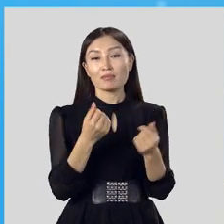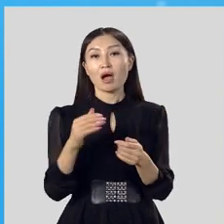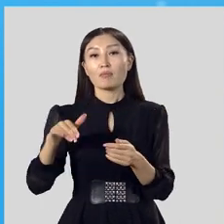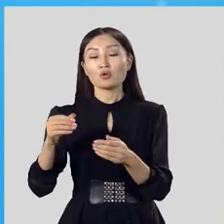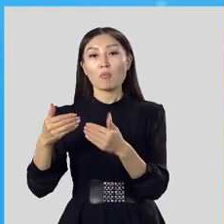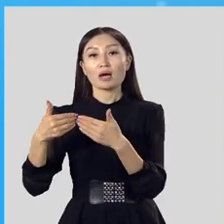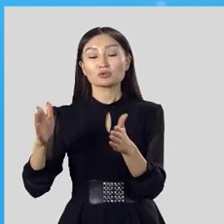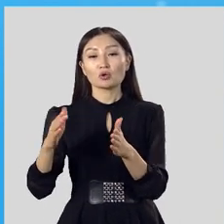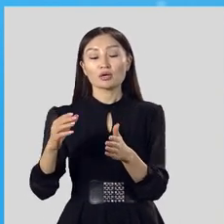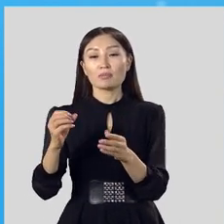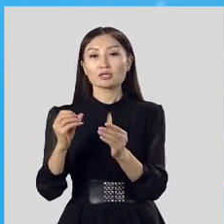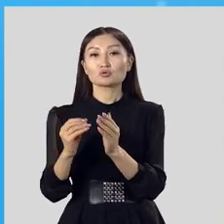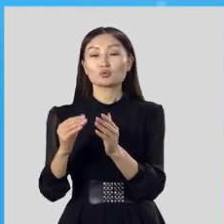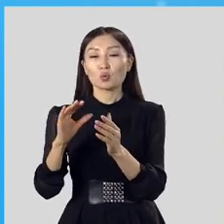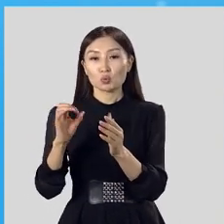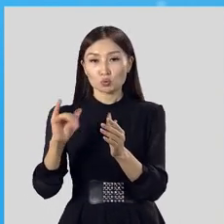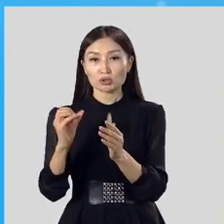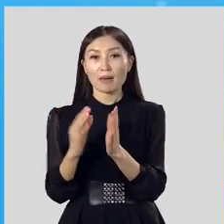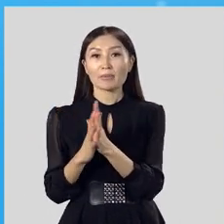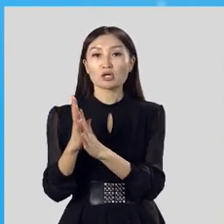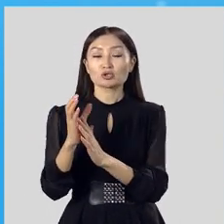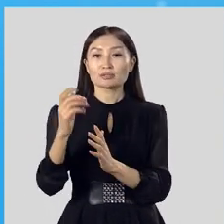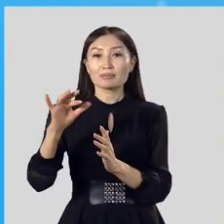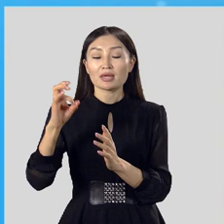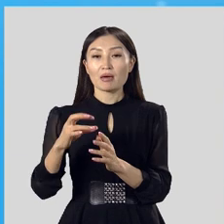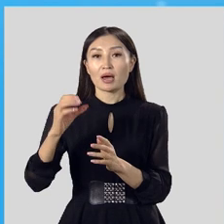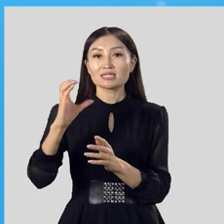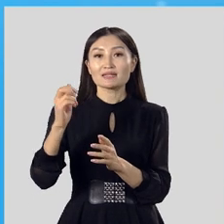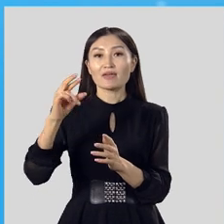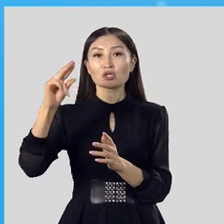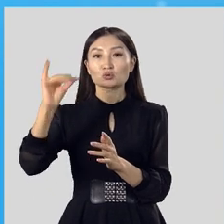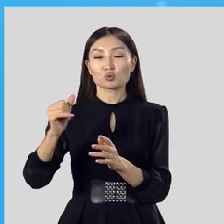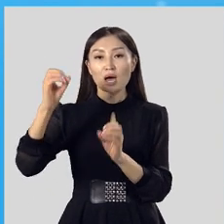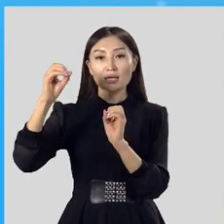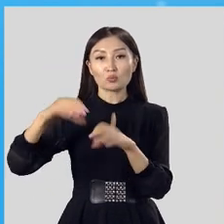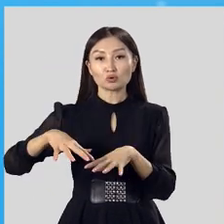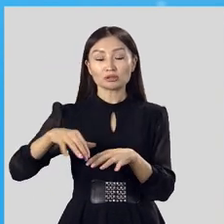откроем бутылку с проросшими семенами и опустим свечу до самого дна.